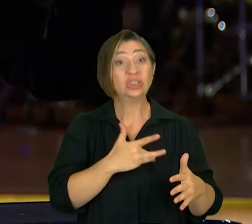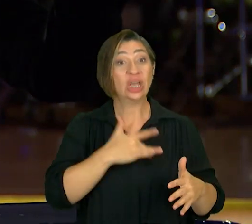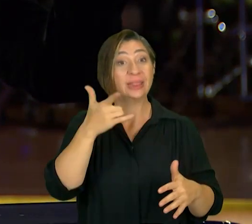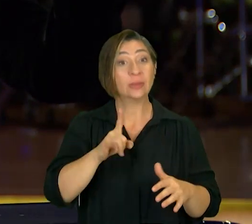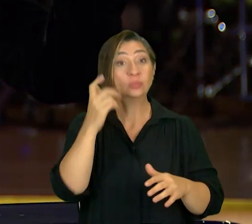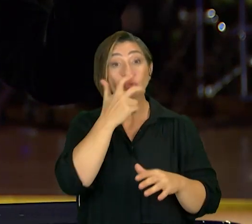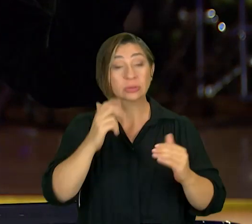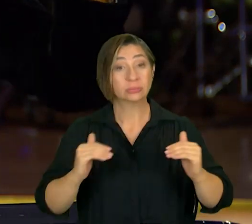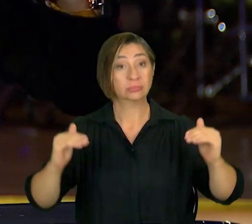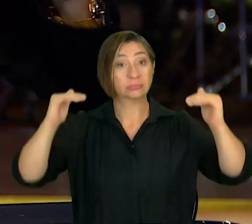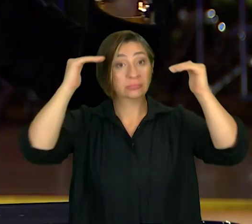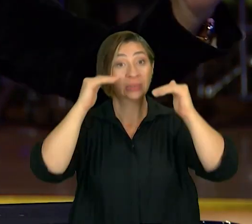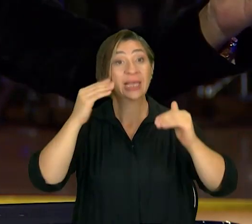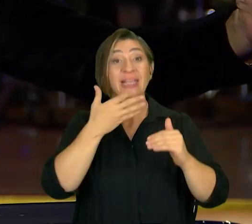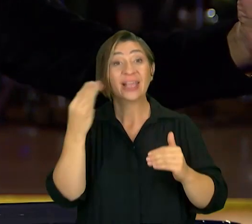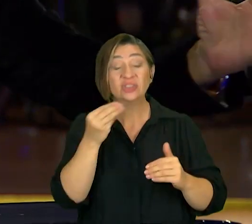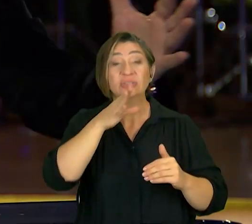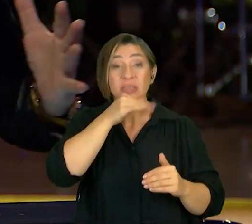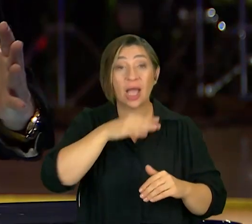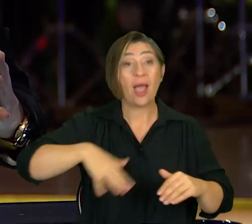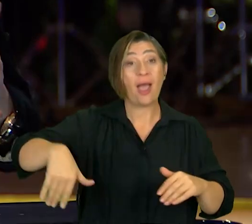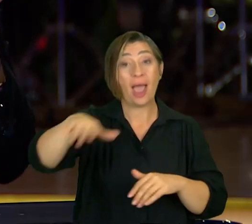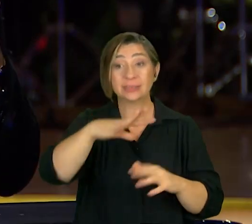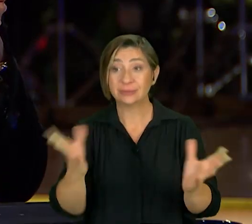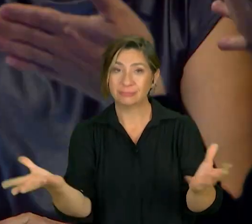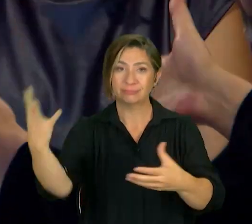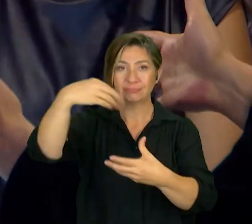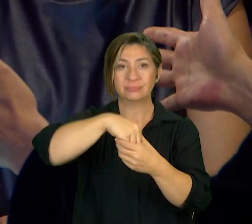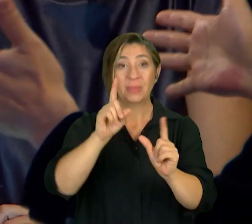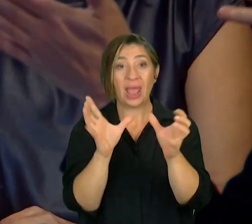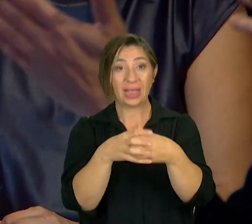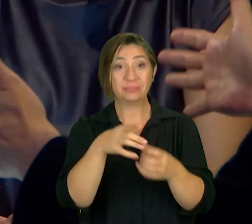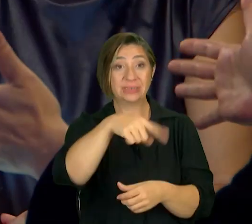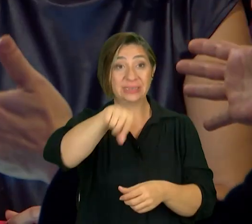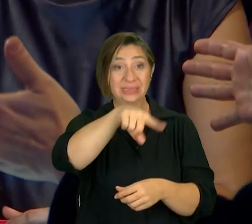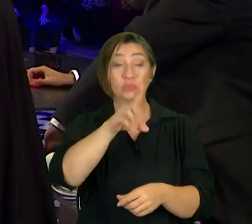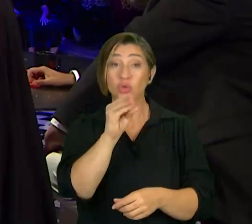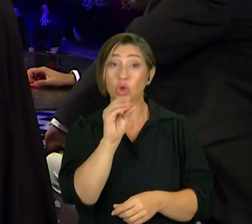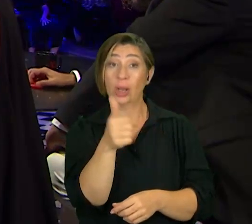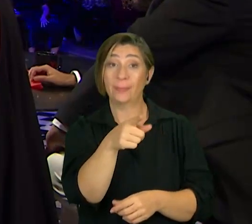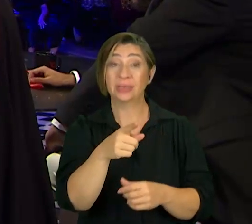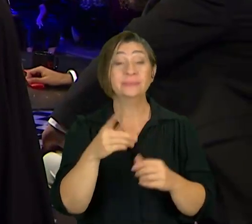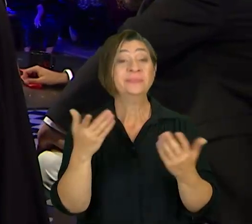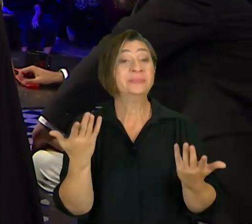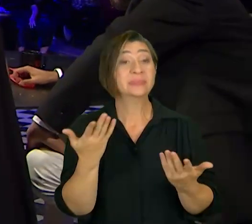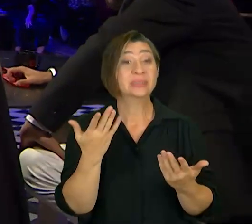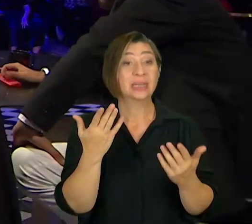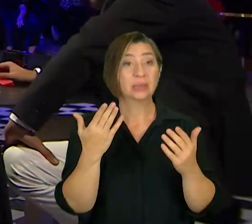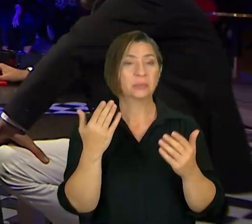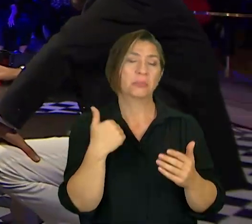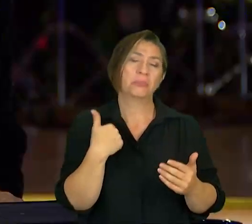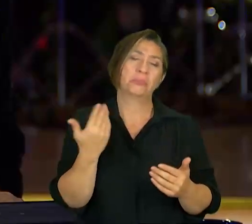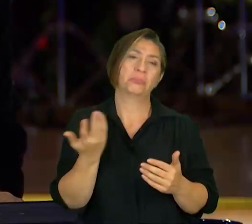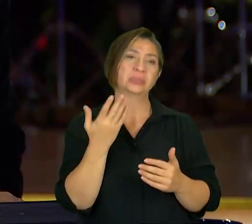müziğin yükseldiği bir çağda genç yaşlı herkesi bir araya toplayan bir ekipsiniz. Bu da çok önemli. Ne sadece genç, mesela